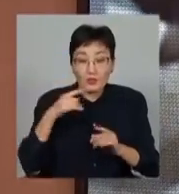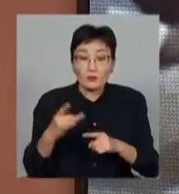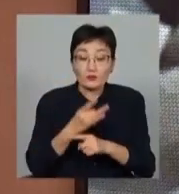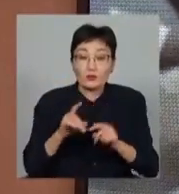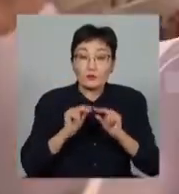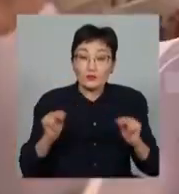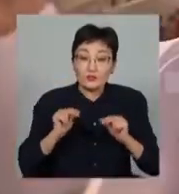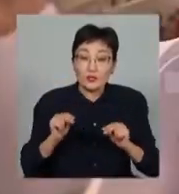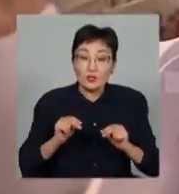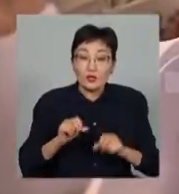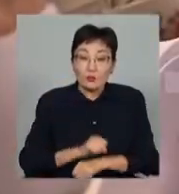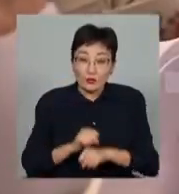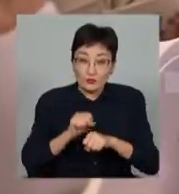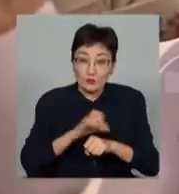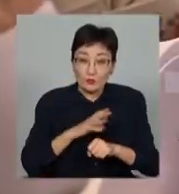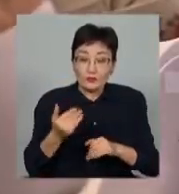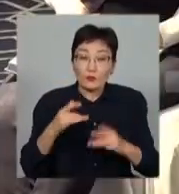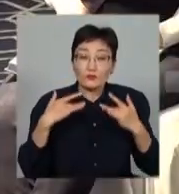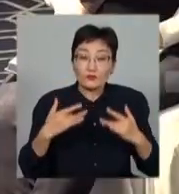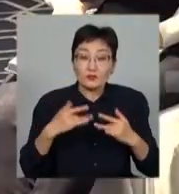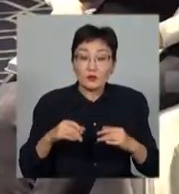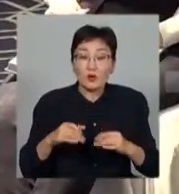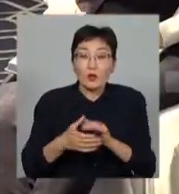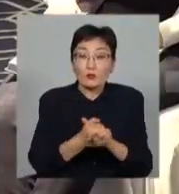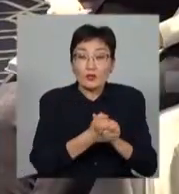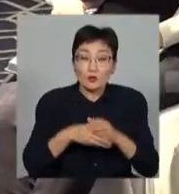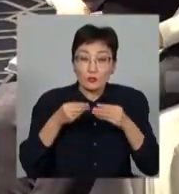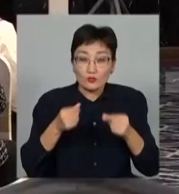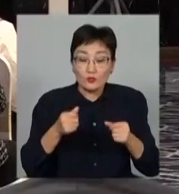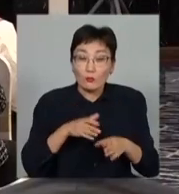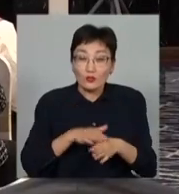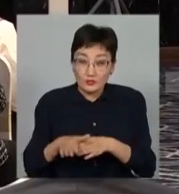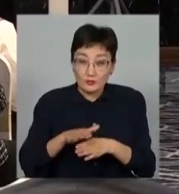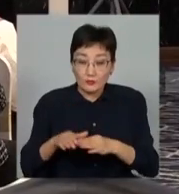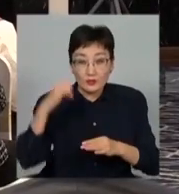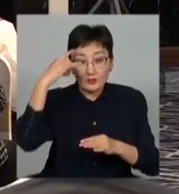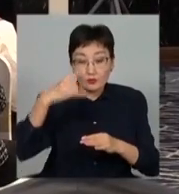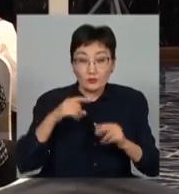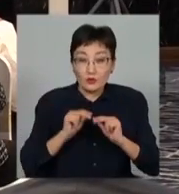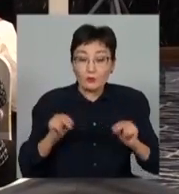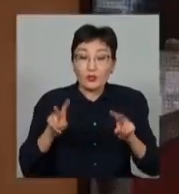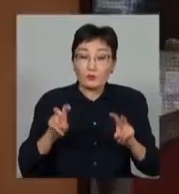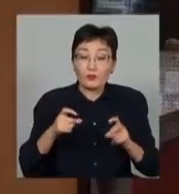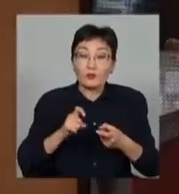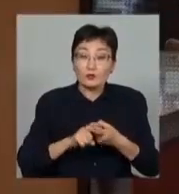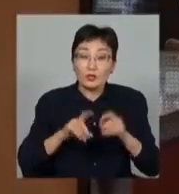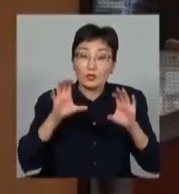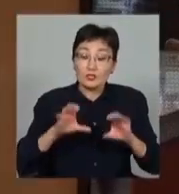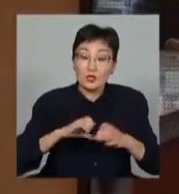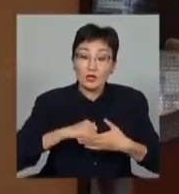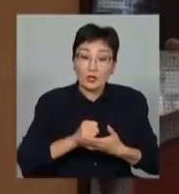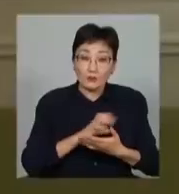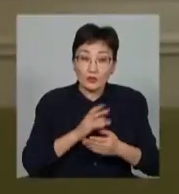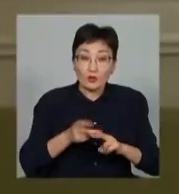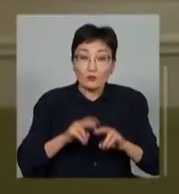рет ұстаздар ереуілге шықты. Олардың талаптары кәсіподақтың ықпалымен орындалды. Елімізде педагог мәртебесі туралы заң қабылданды.